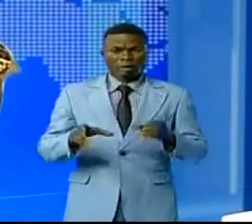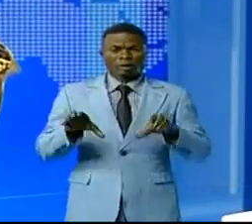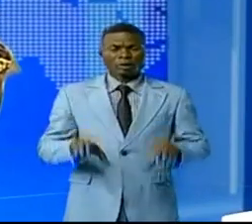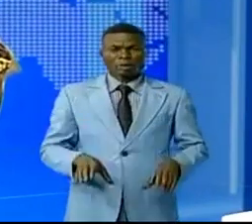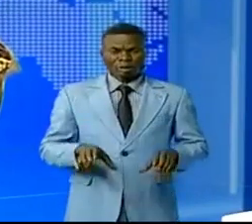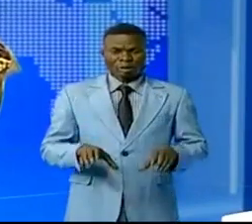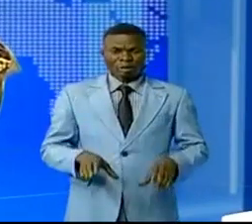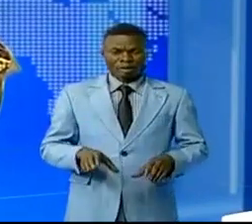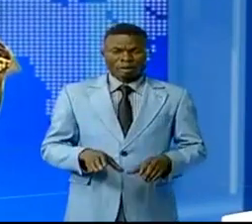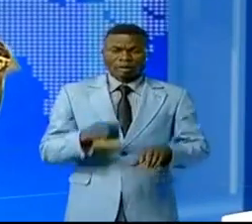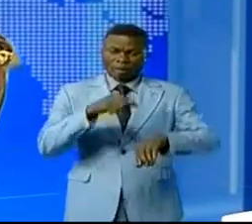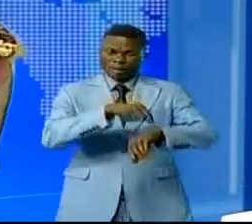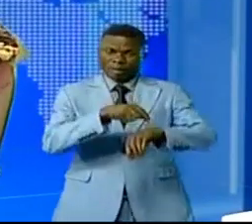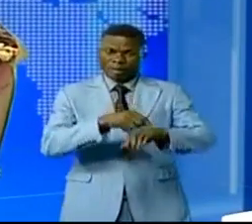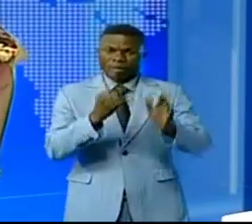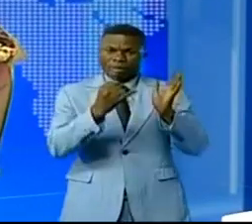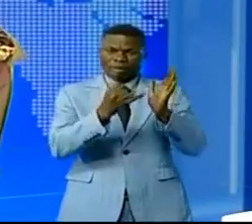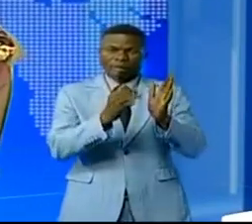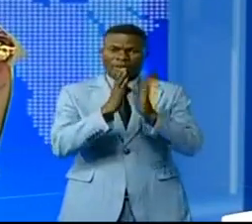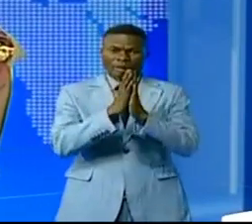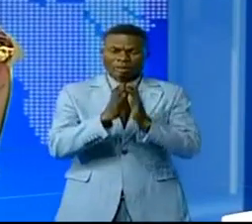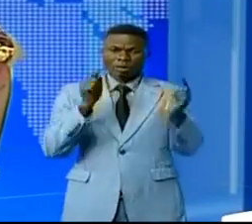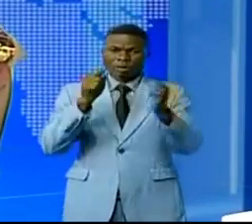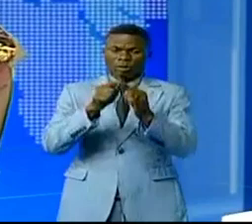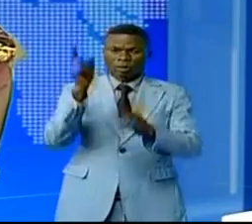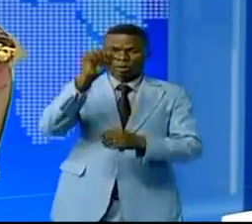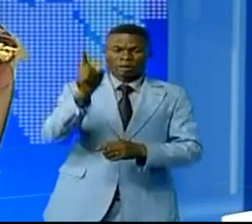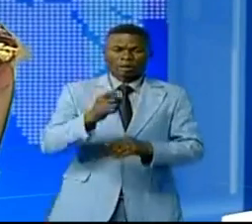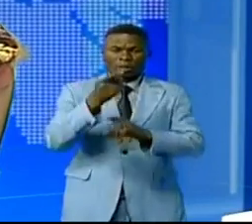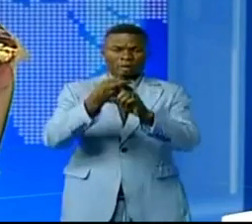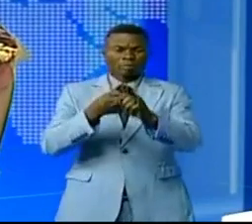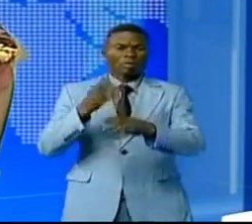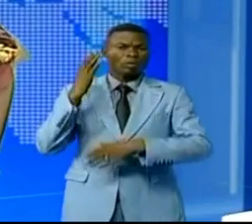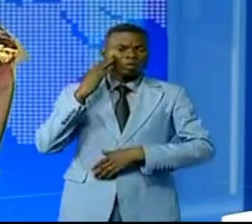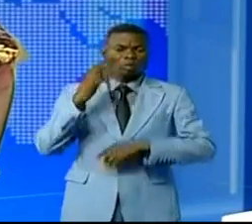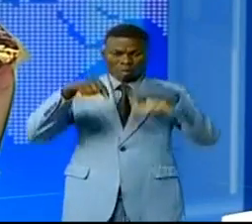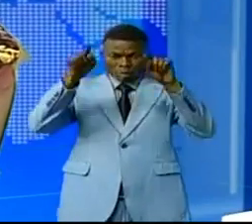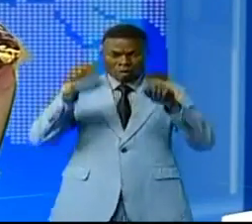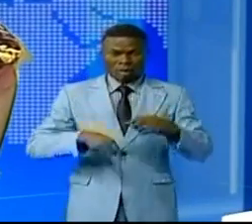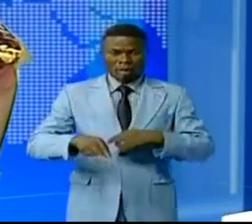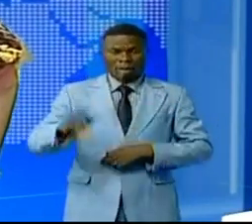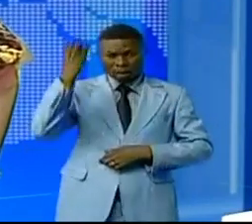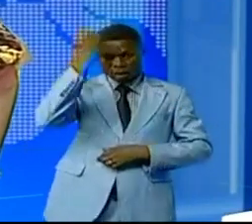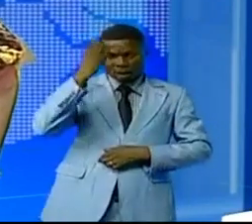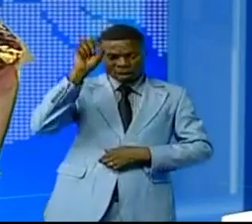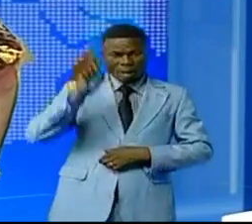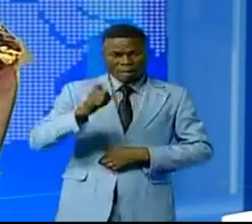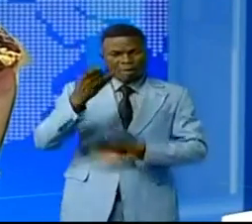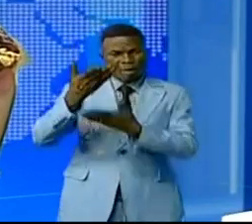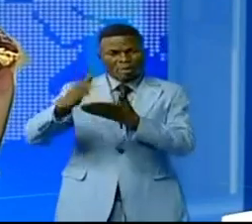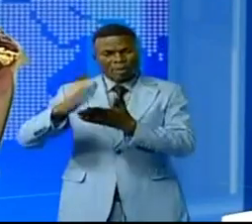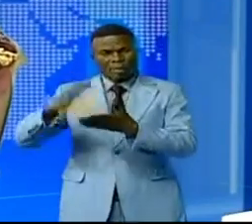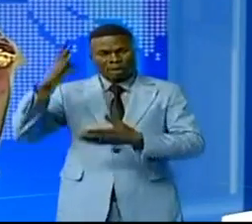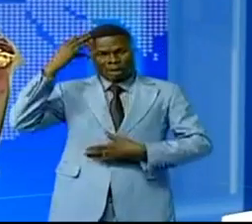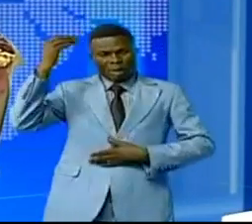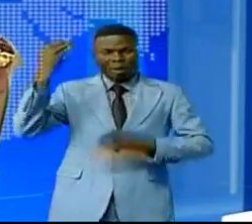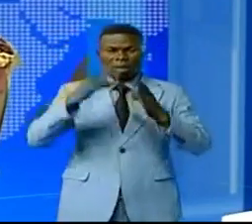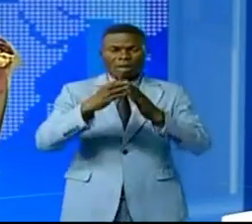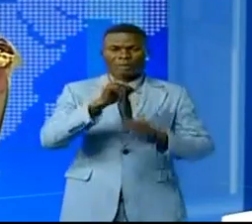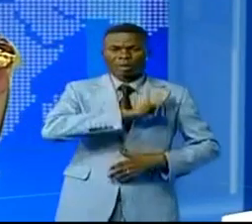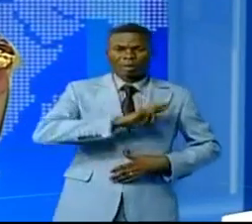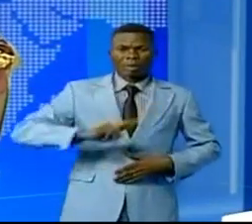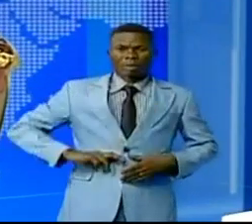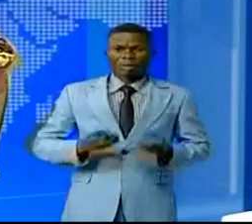Congo, du 10 au 30 mai. Cette année, l'Europe voudrait partager son expérience avec la